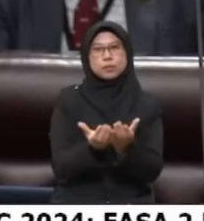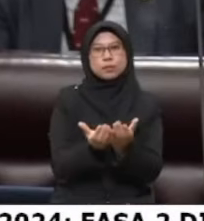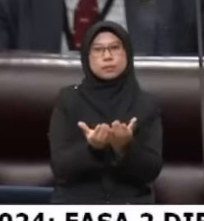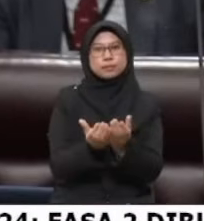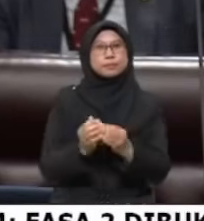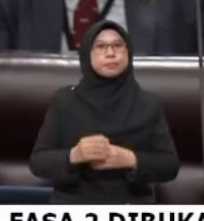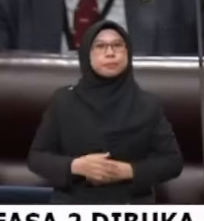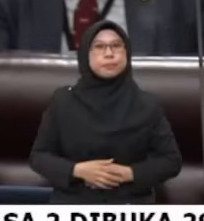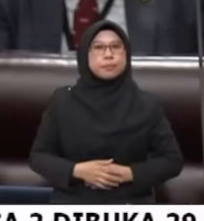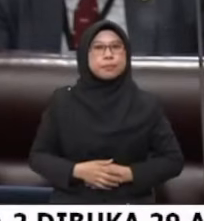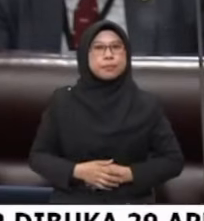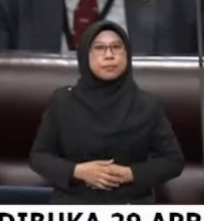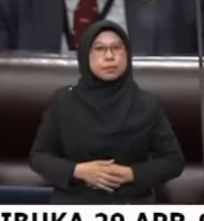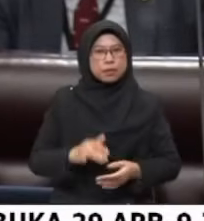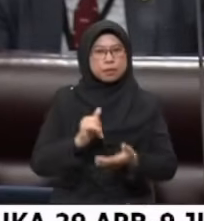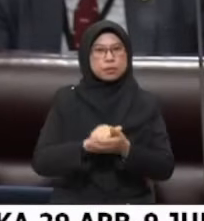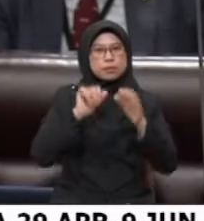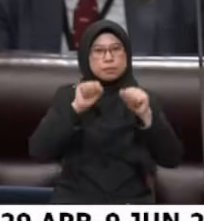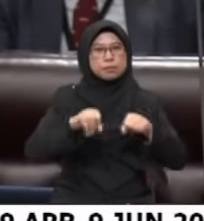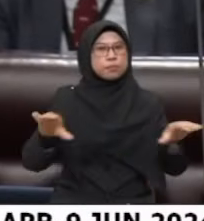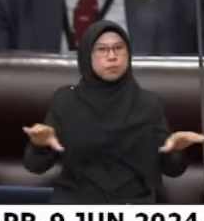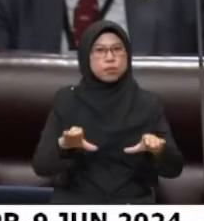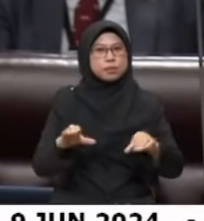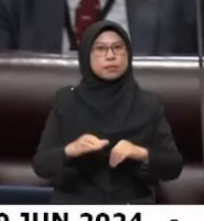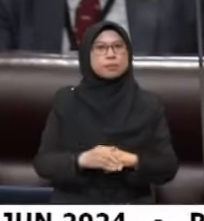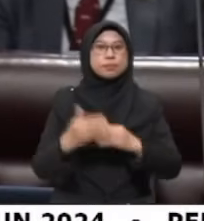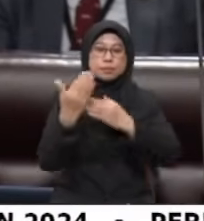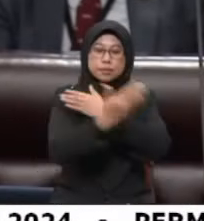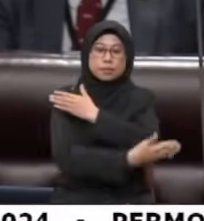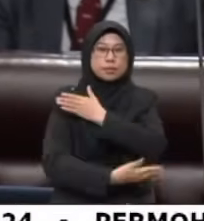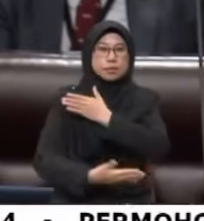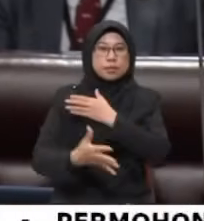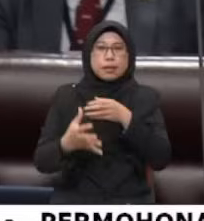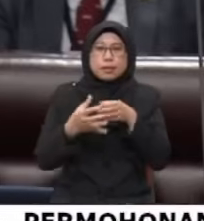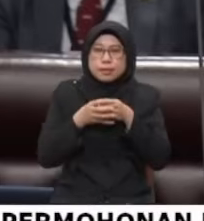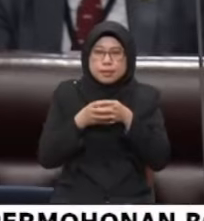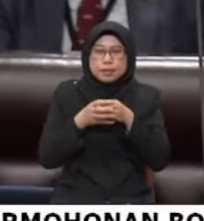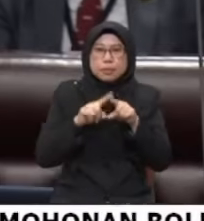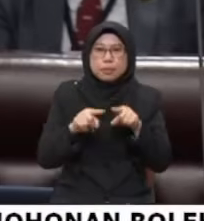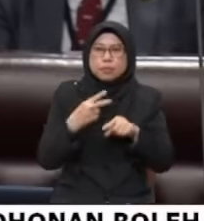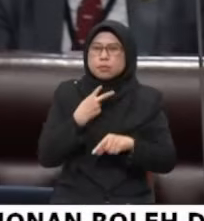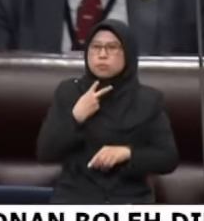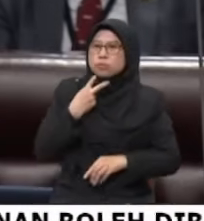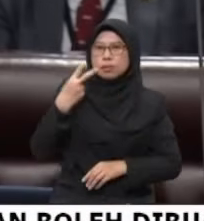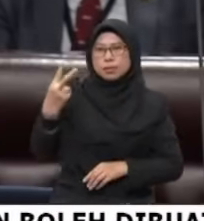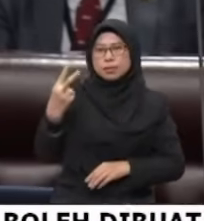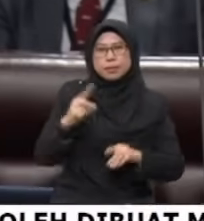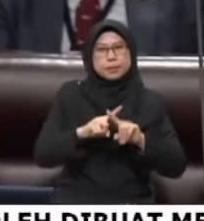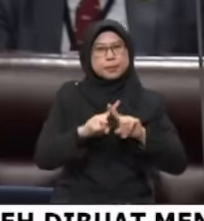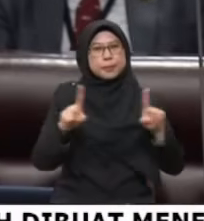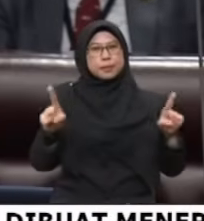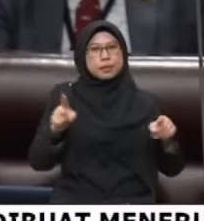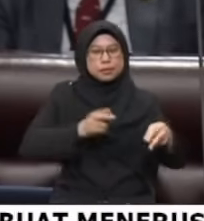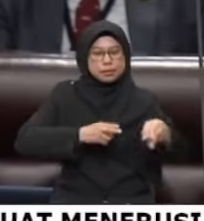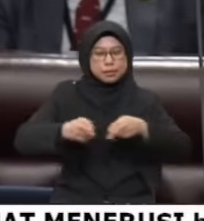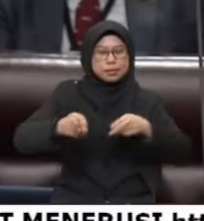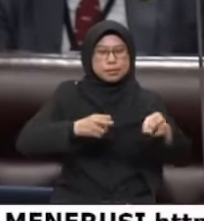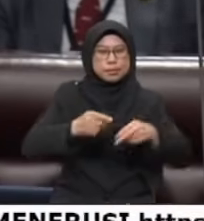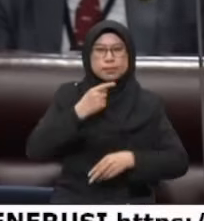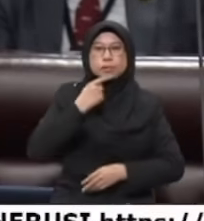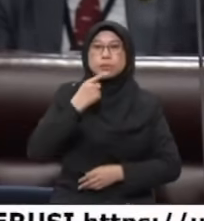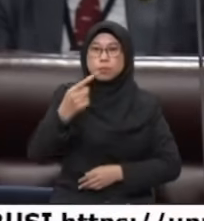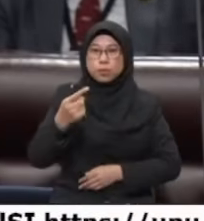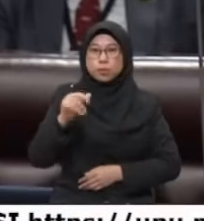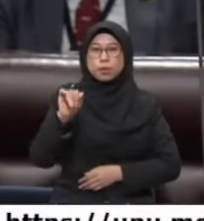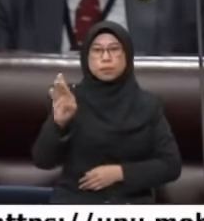datou yang di-pertua itu yang boleh kita buat sebagai sebuah negara yang kecil bersuara lantang tetapi usaha seperti yang disebut oleh